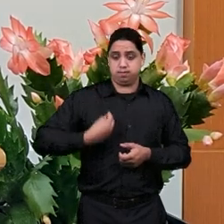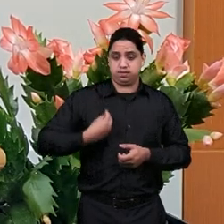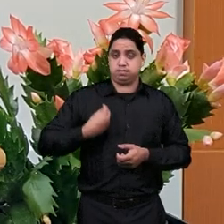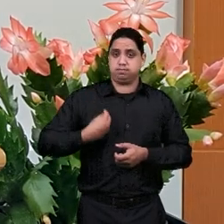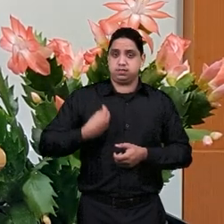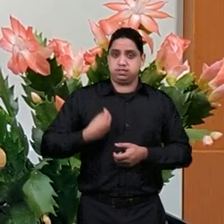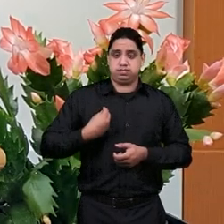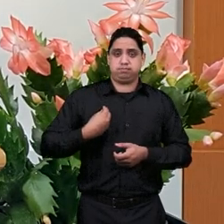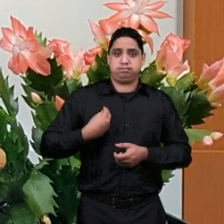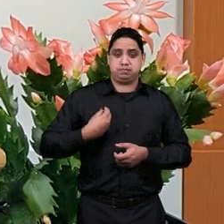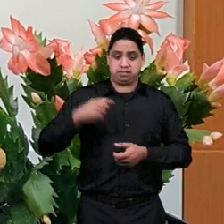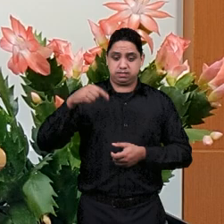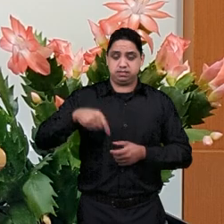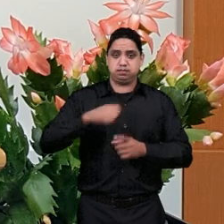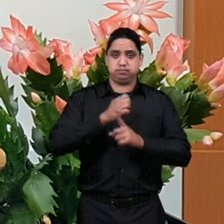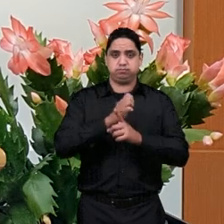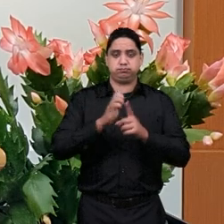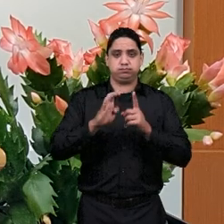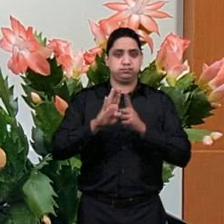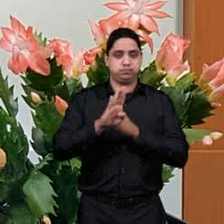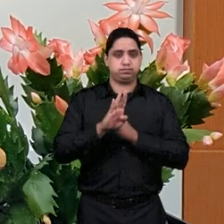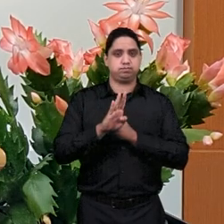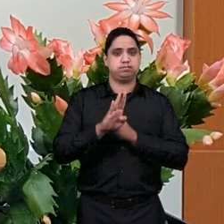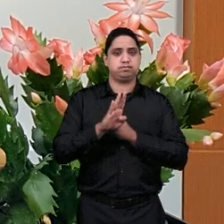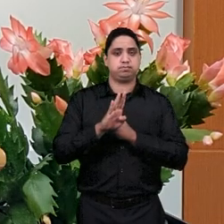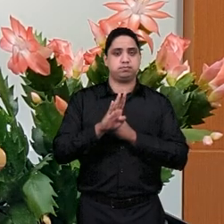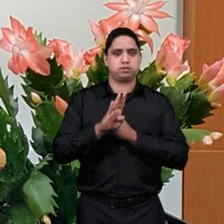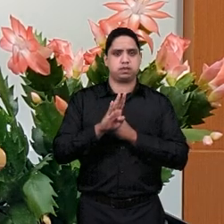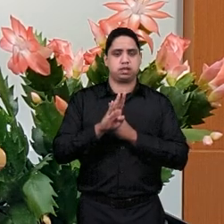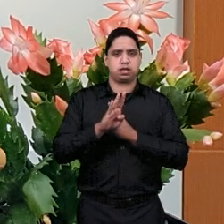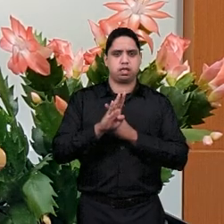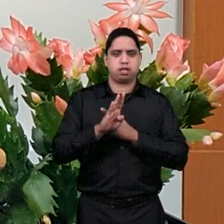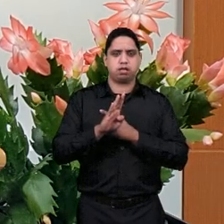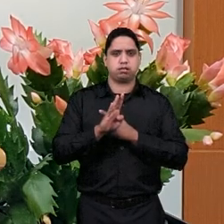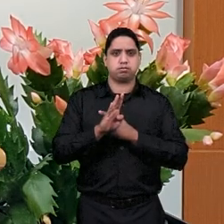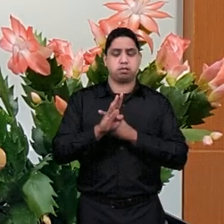biblique dominicale est effective.